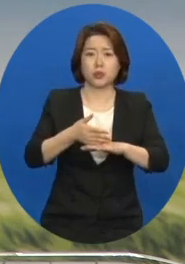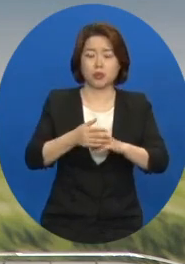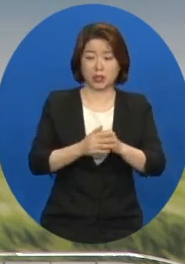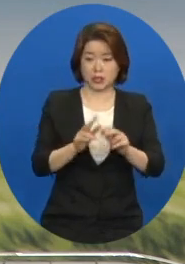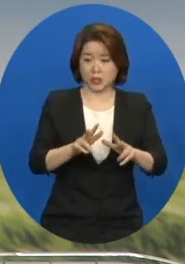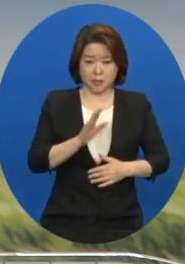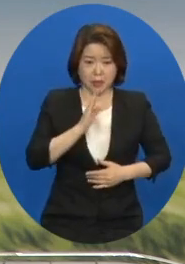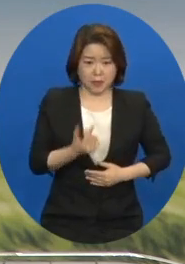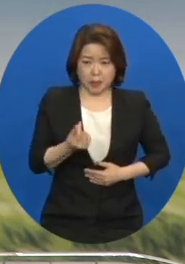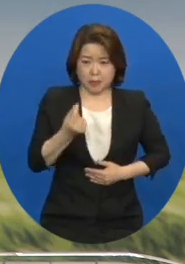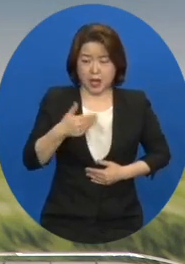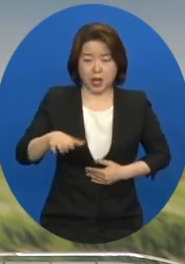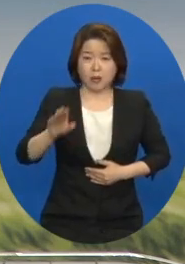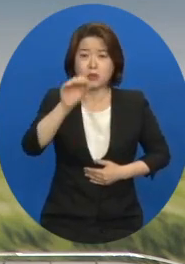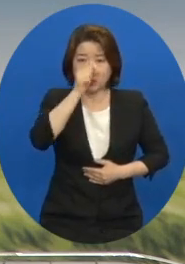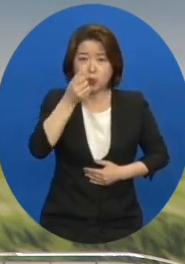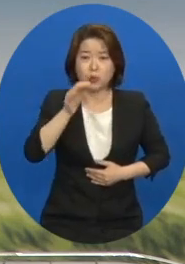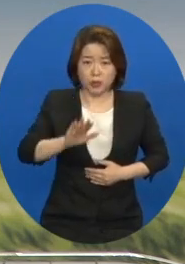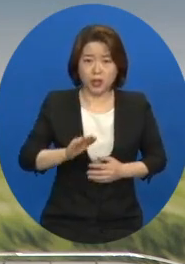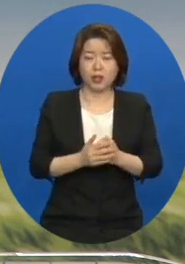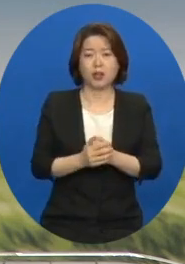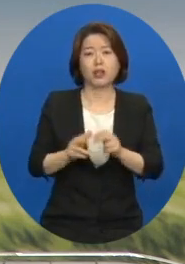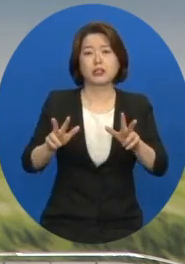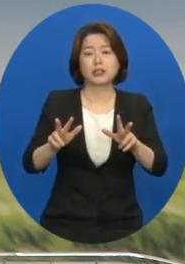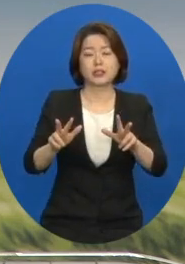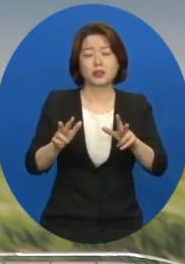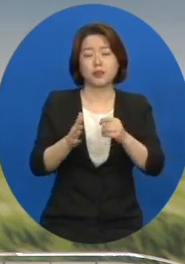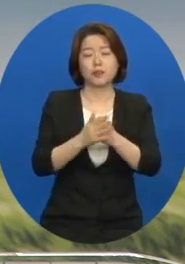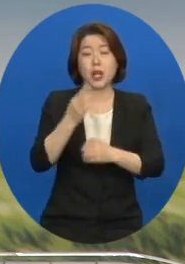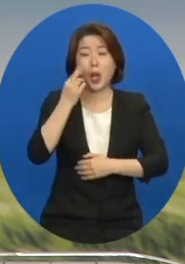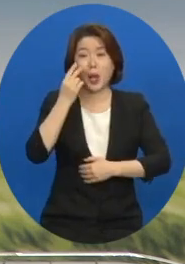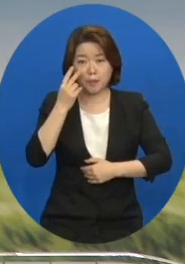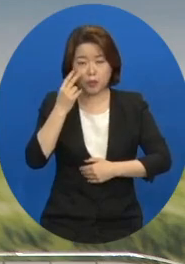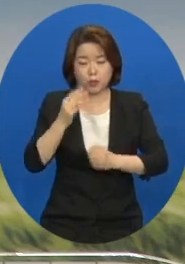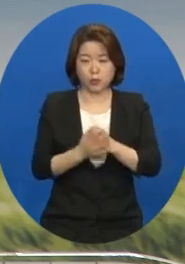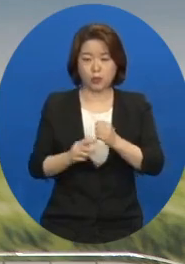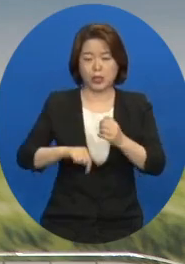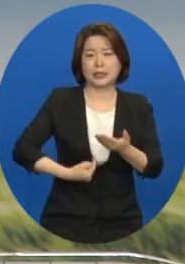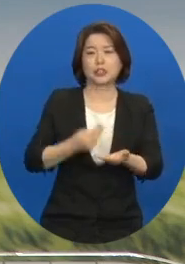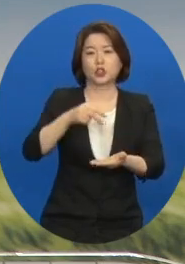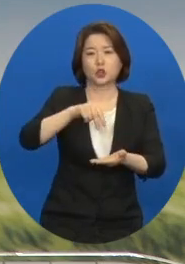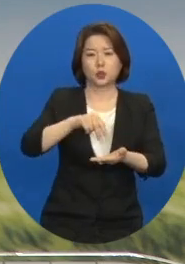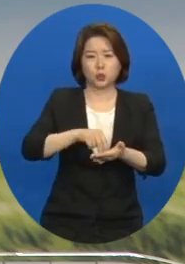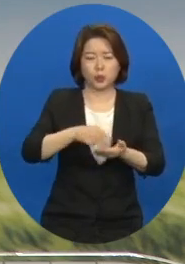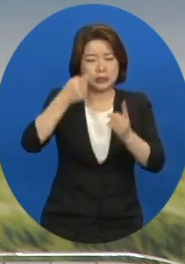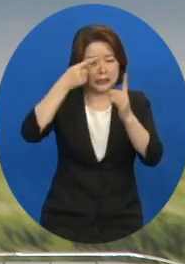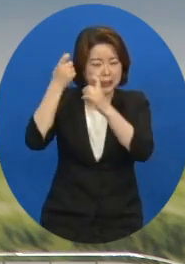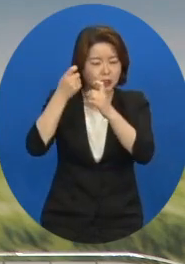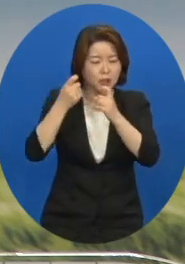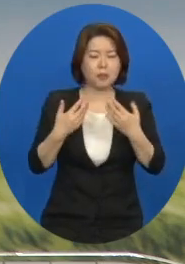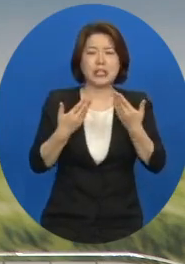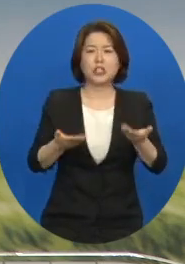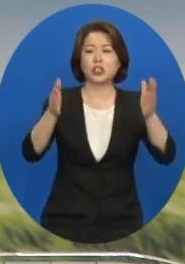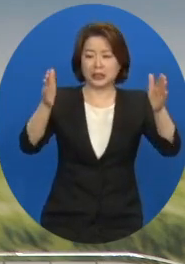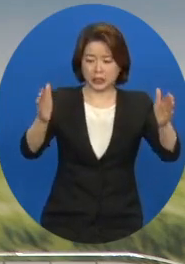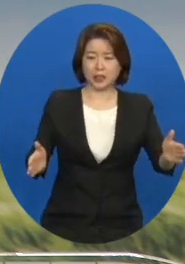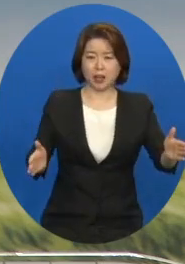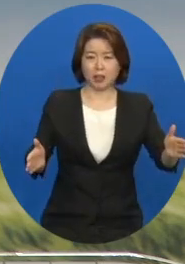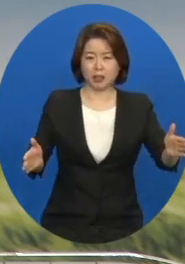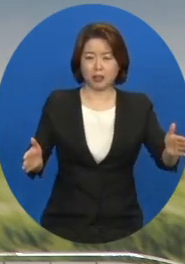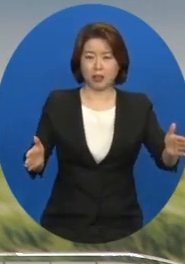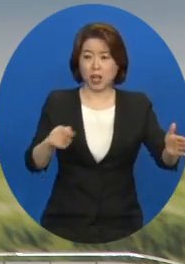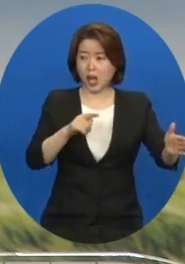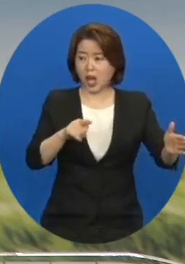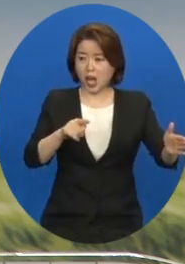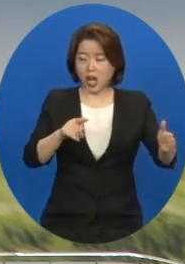가야 하겠는데 미국이 지금이 독립기념일 연휴 기간입니다. 장례식 자체가